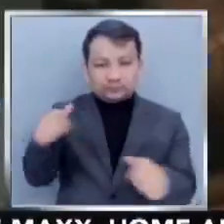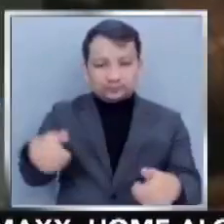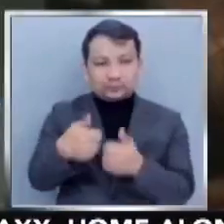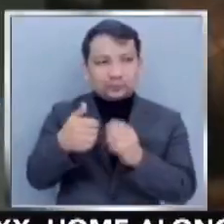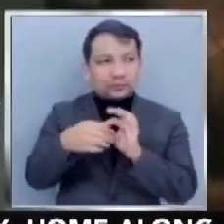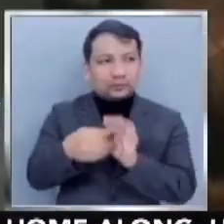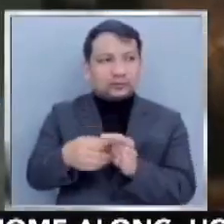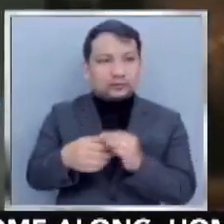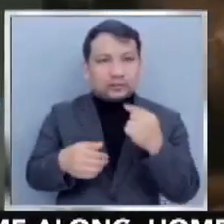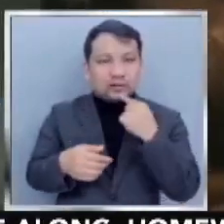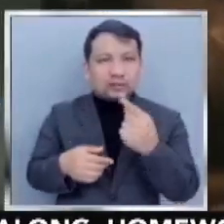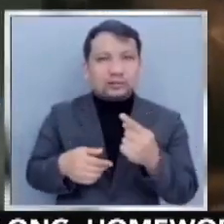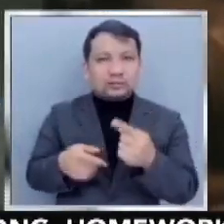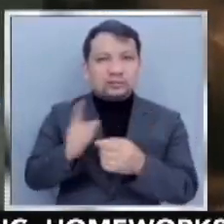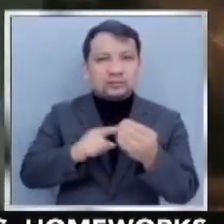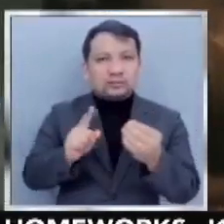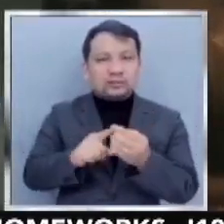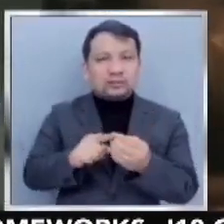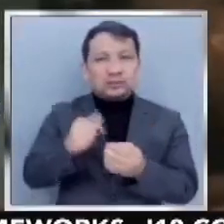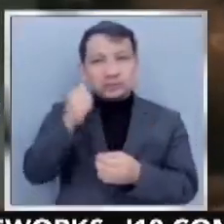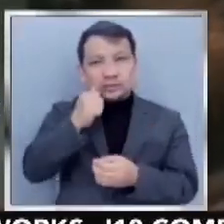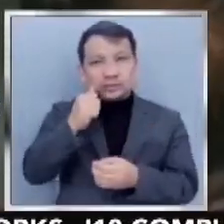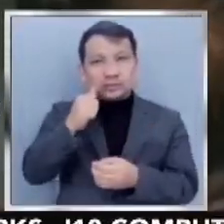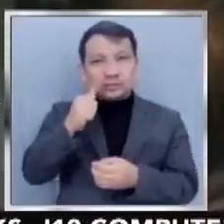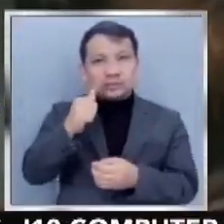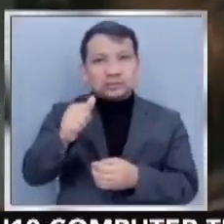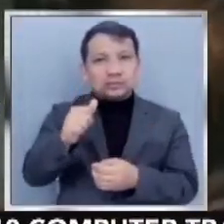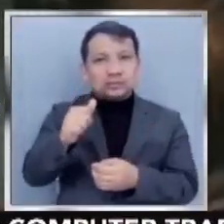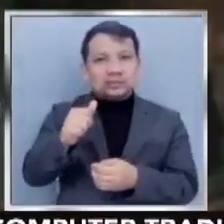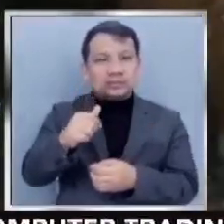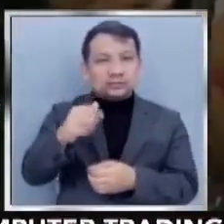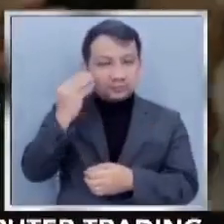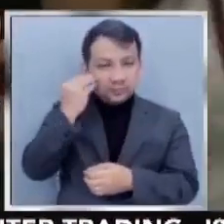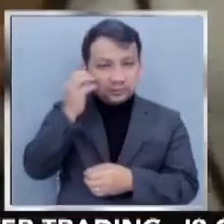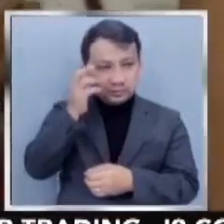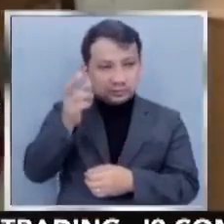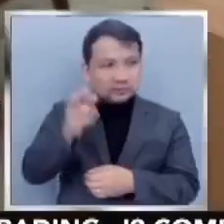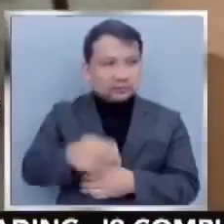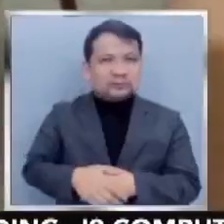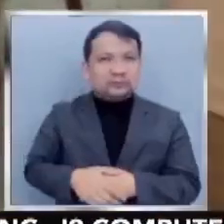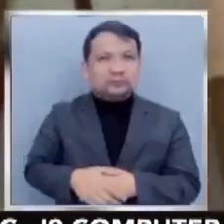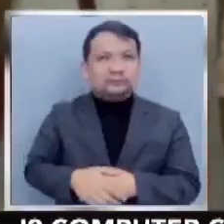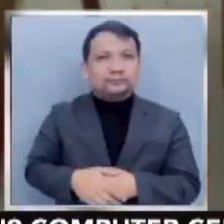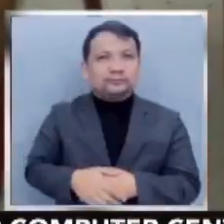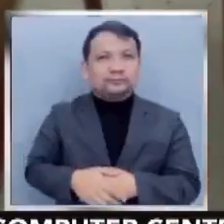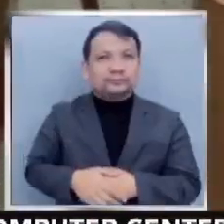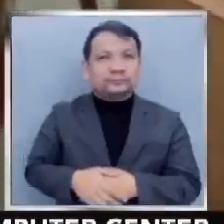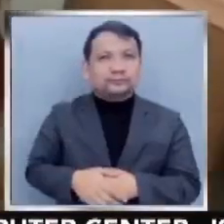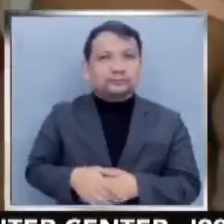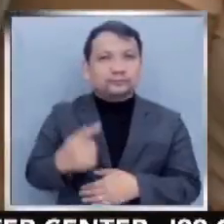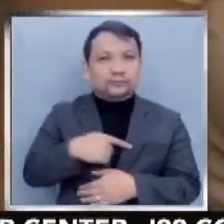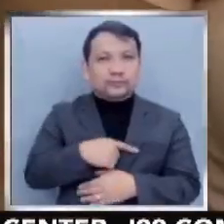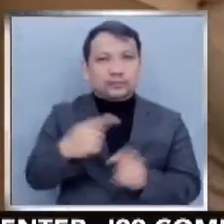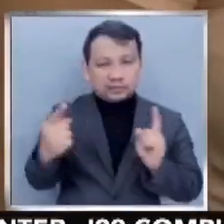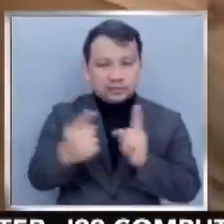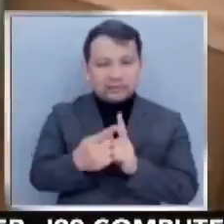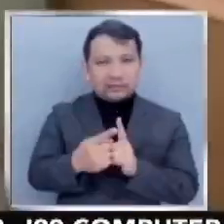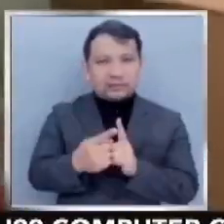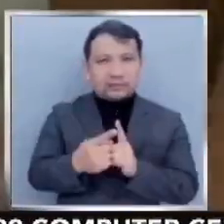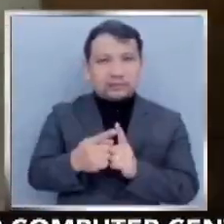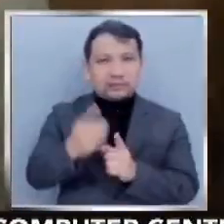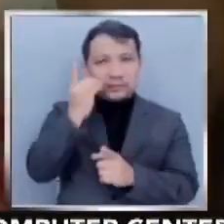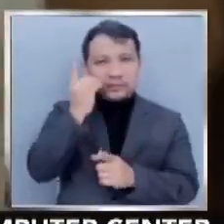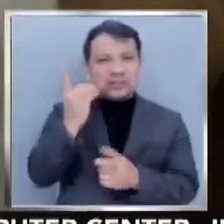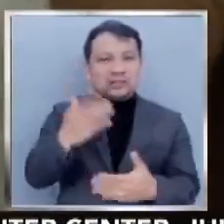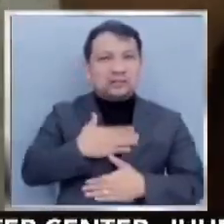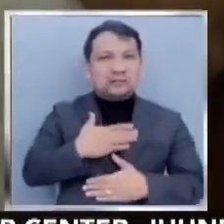online ang kanyang misis na si Marian Rivera. I was so glad na namit ko si Ding Dong and yet I was